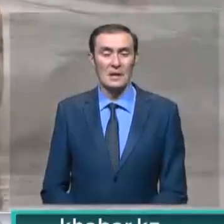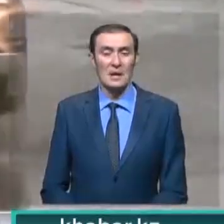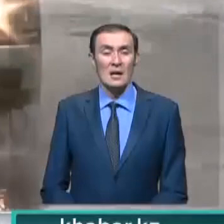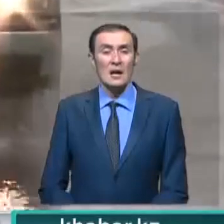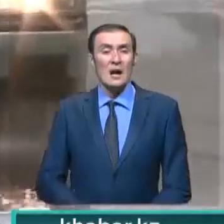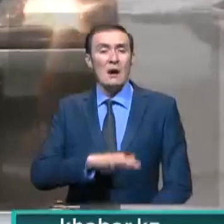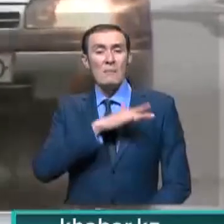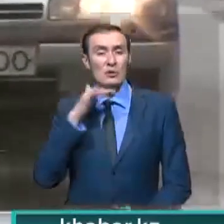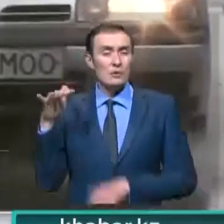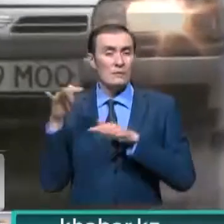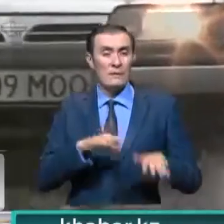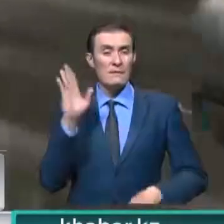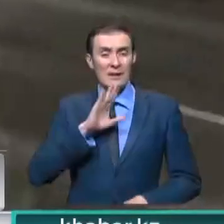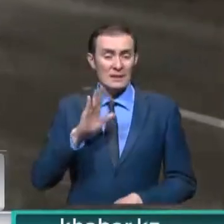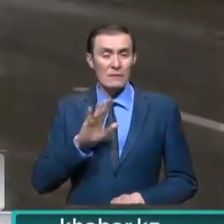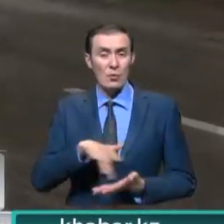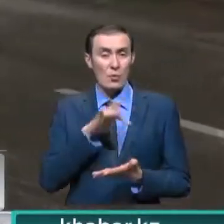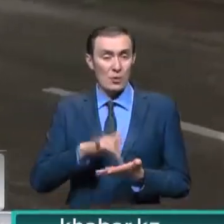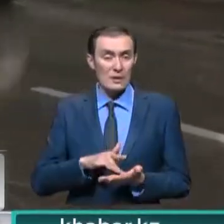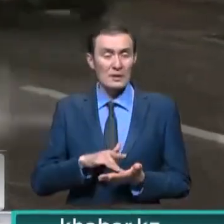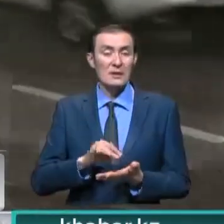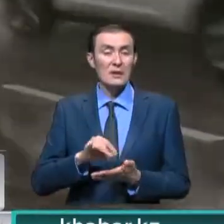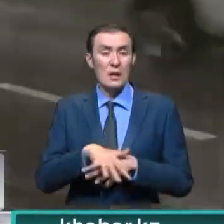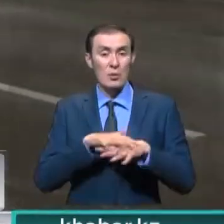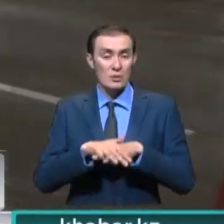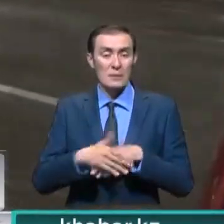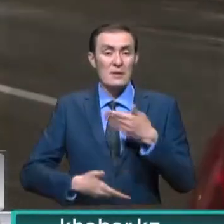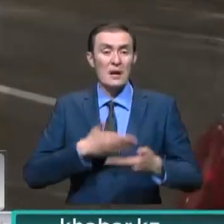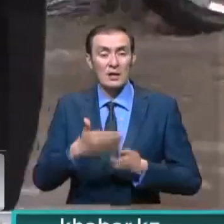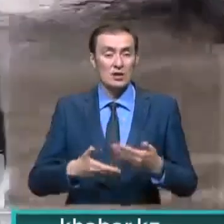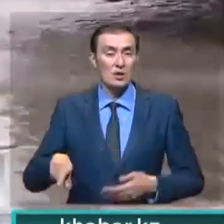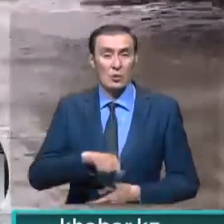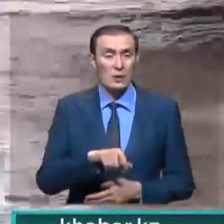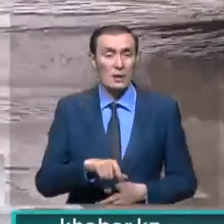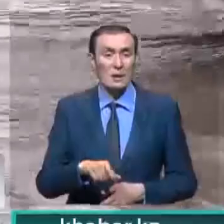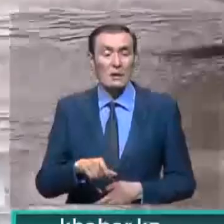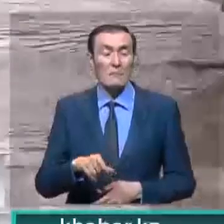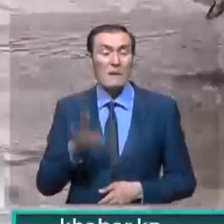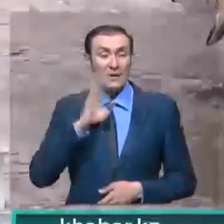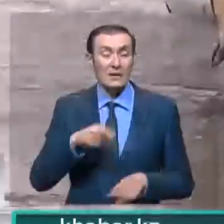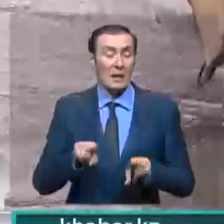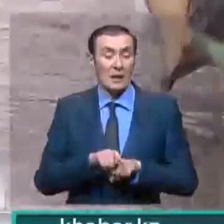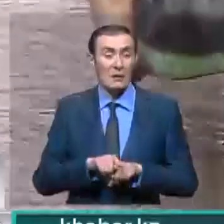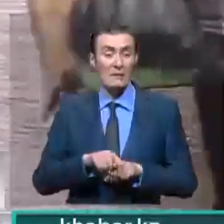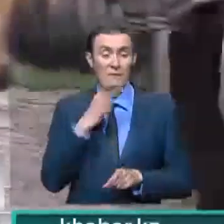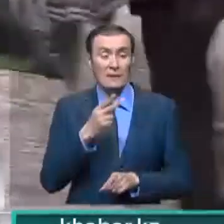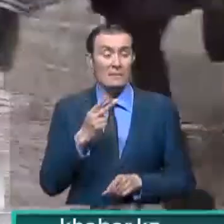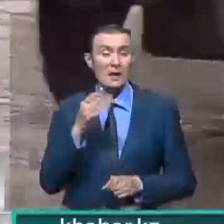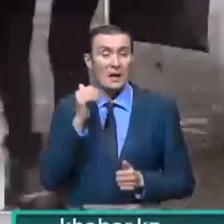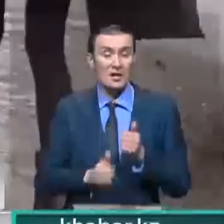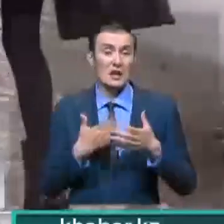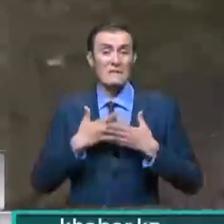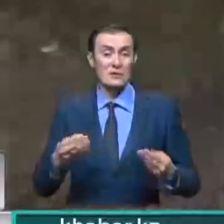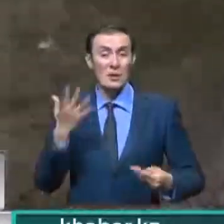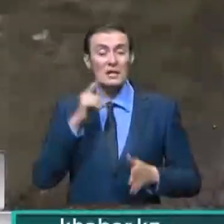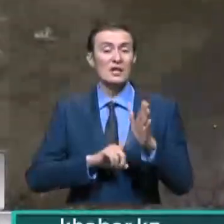Огромные потоки воды, устремившиеся вниз по городу, и алматинцы, переходящие дороги, почти вброд. Такую картину можно наблюдать каждой